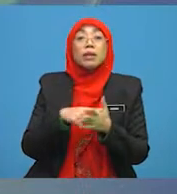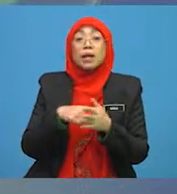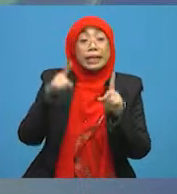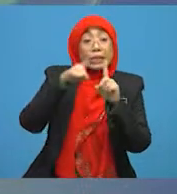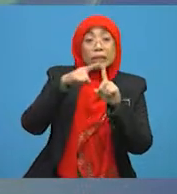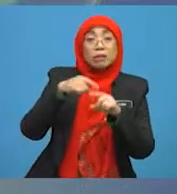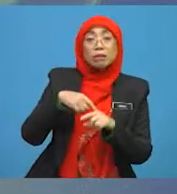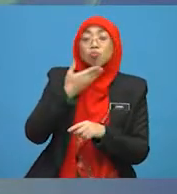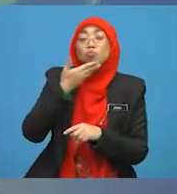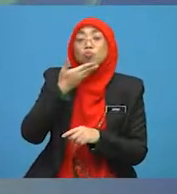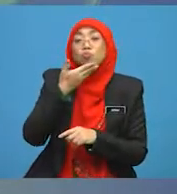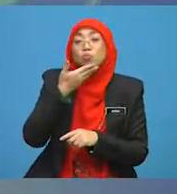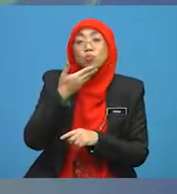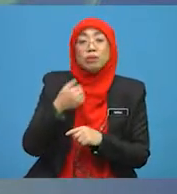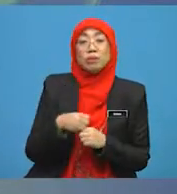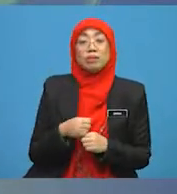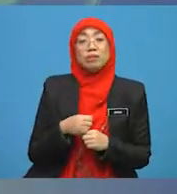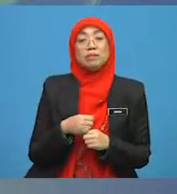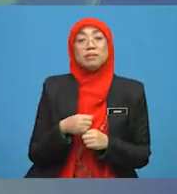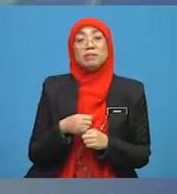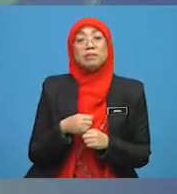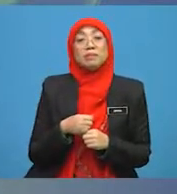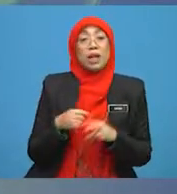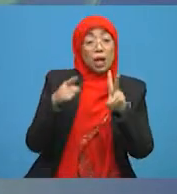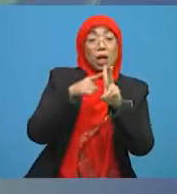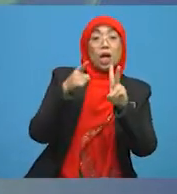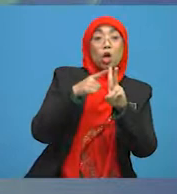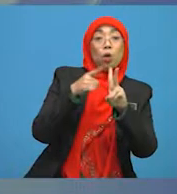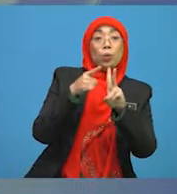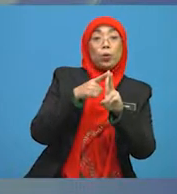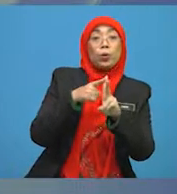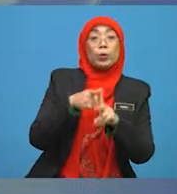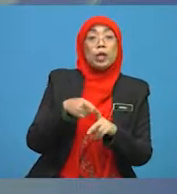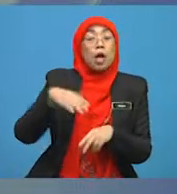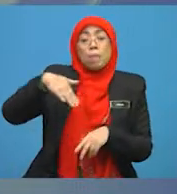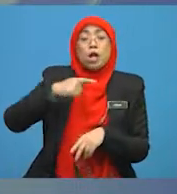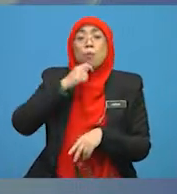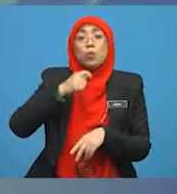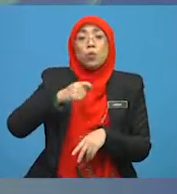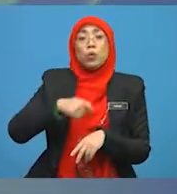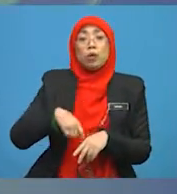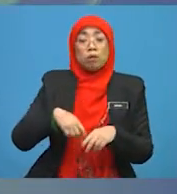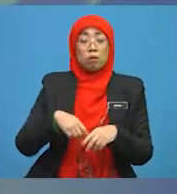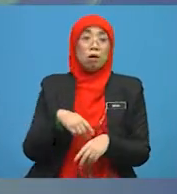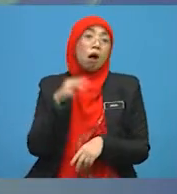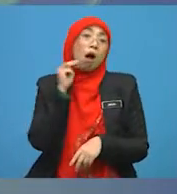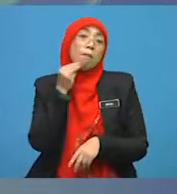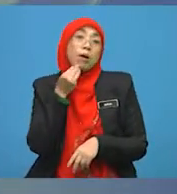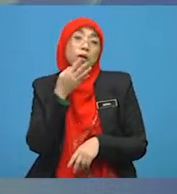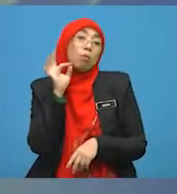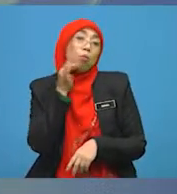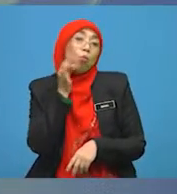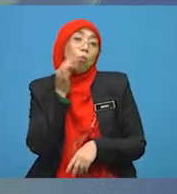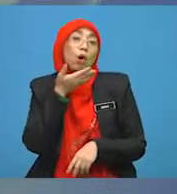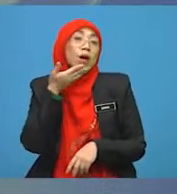belum masak. Contoh ayat, mangga muda sedap dibuat sambal. Makna ketiga